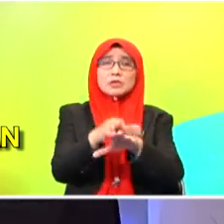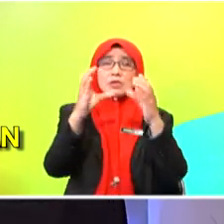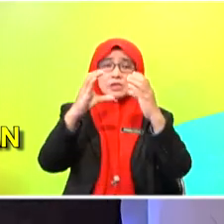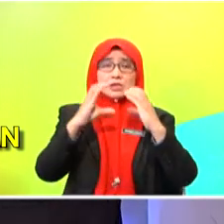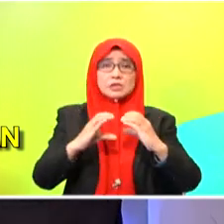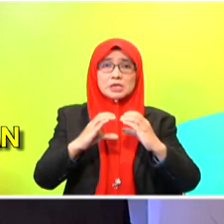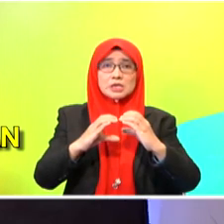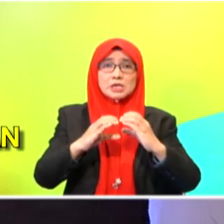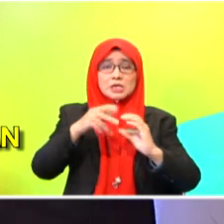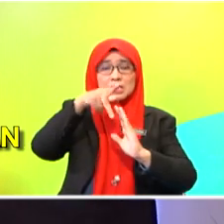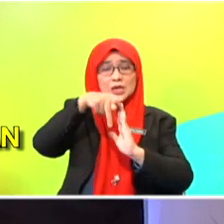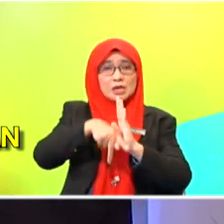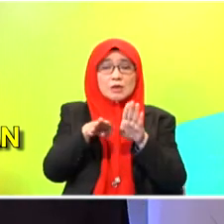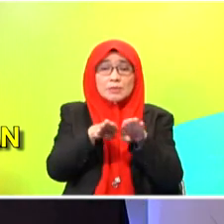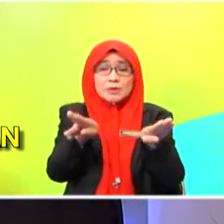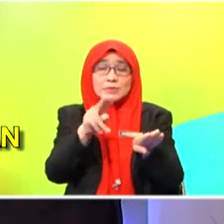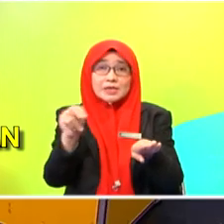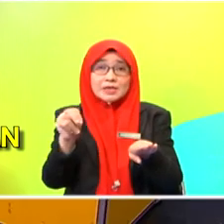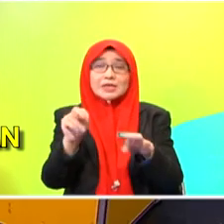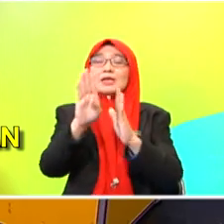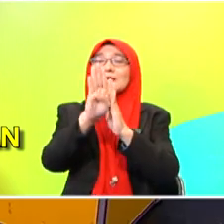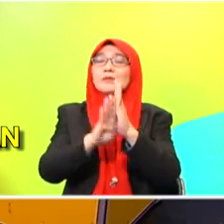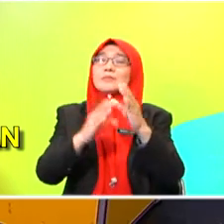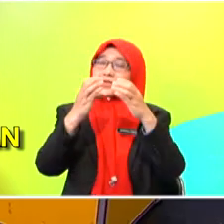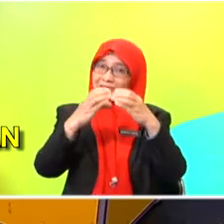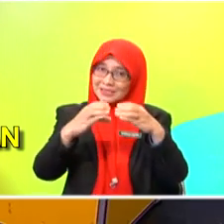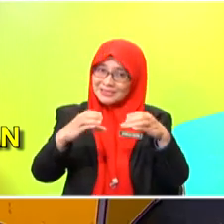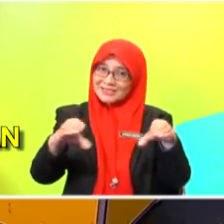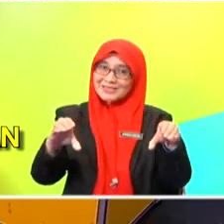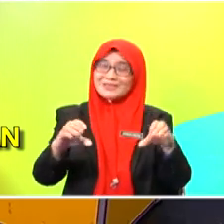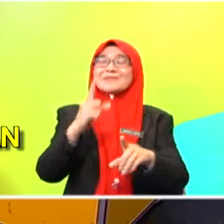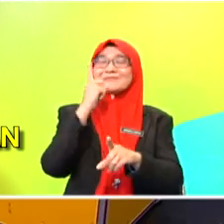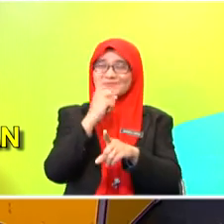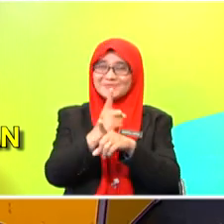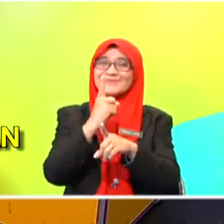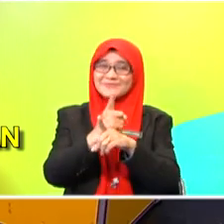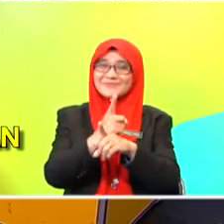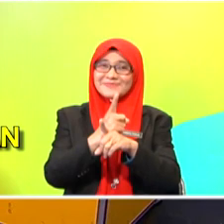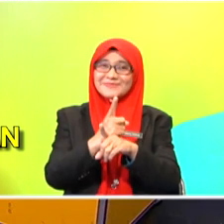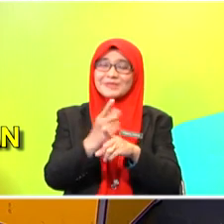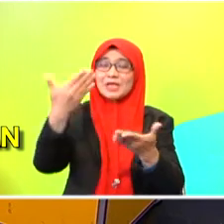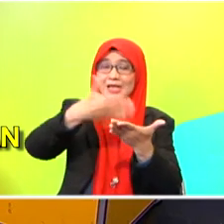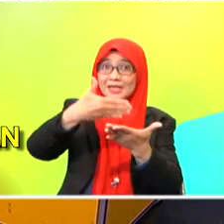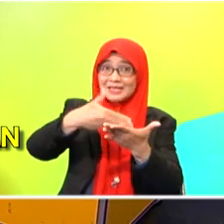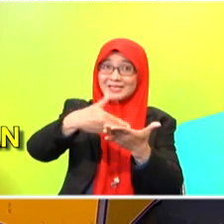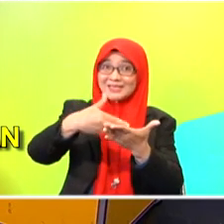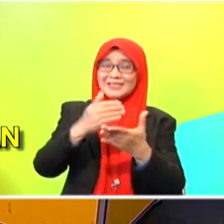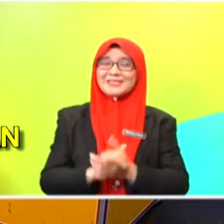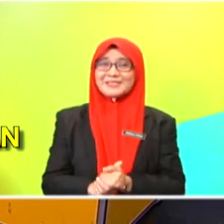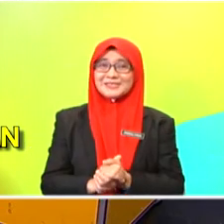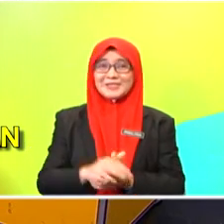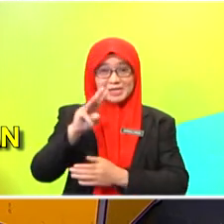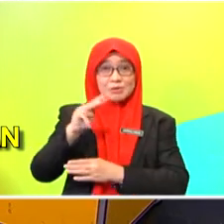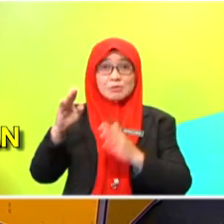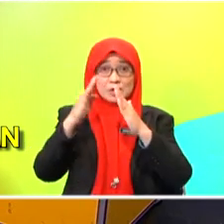cara dia pembiakan dia? Bertelur, cikgu. Bijak. Okey, kita teruskan lagi. Seronok tak? Cikgu. Murid-murid di rumah seronok